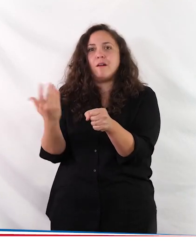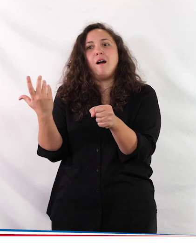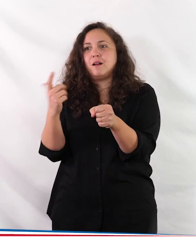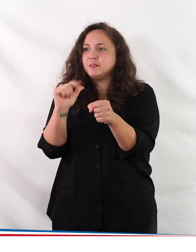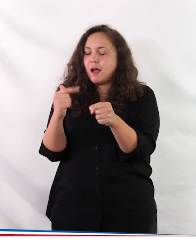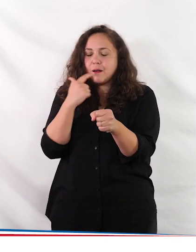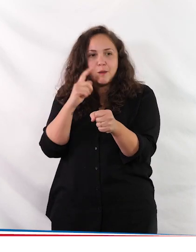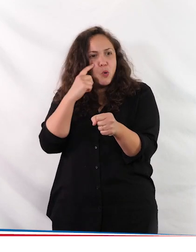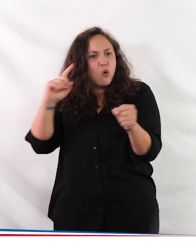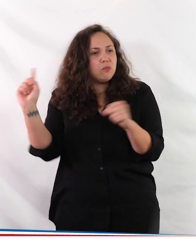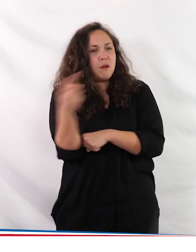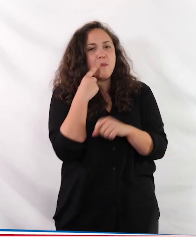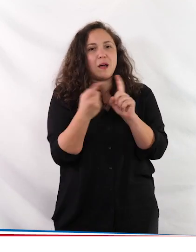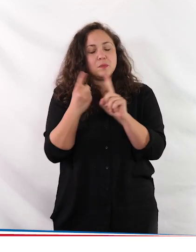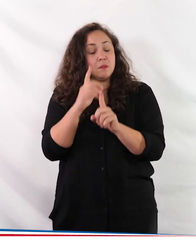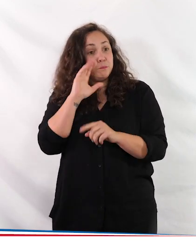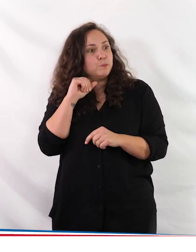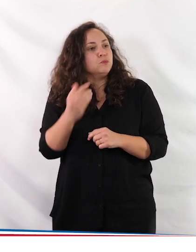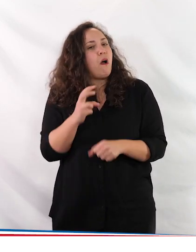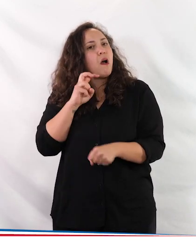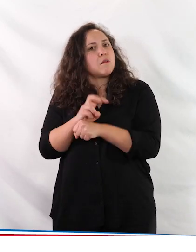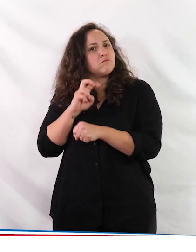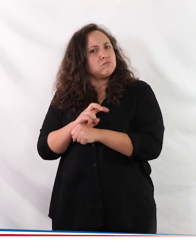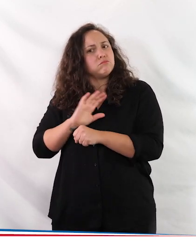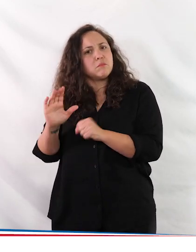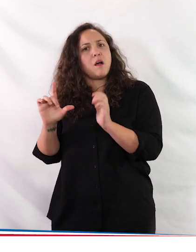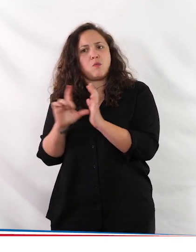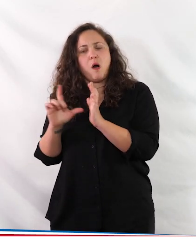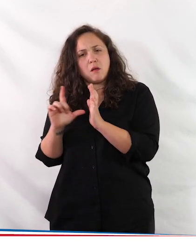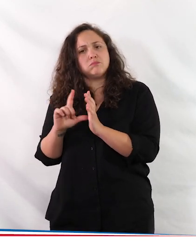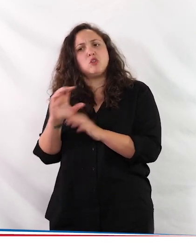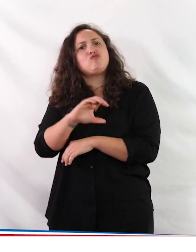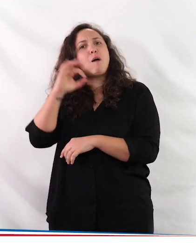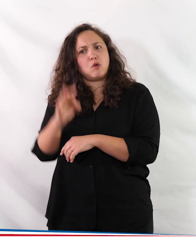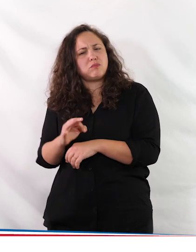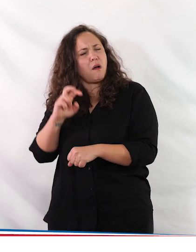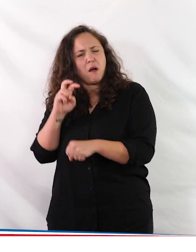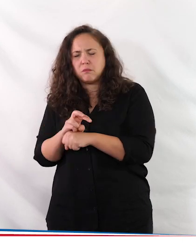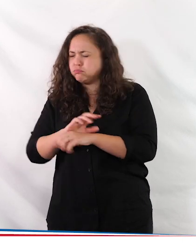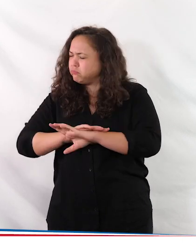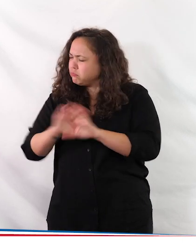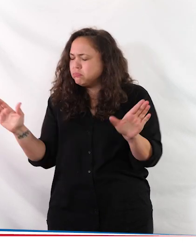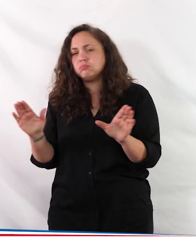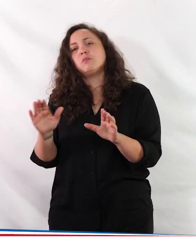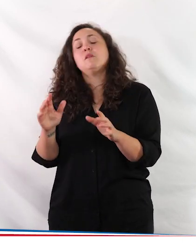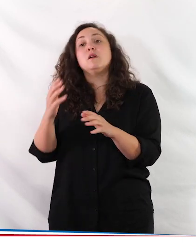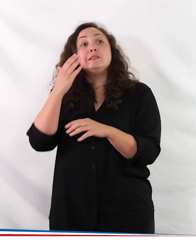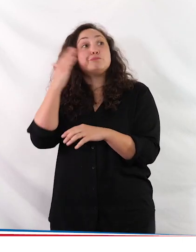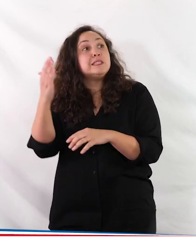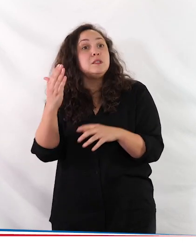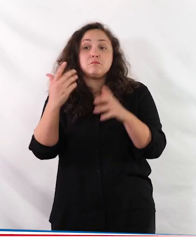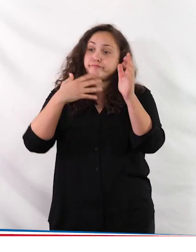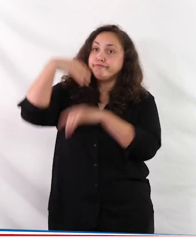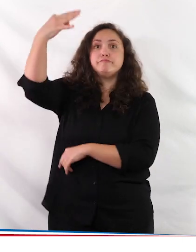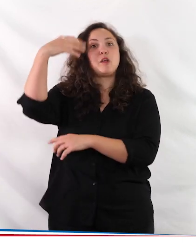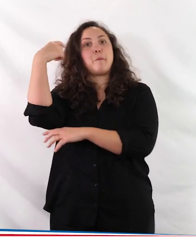le fait de maintenir cette obligation de 100%, pour moi, elle était indispensable. On l'a maintenue et évidemment,